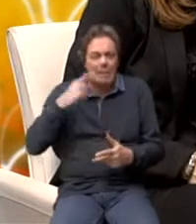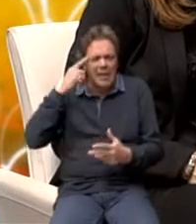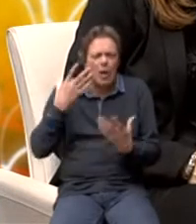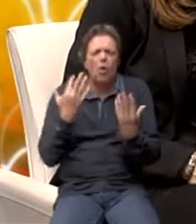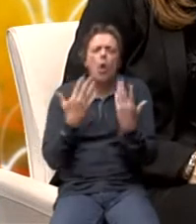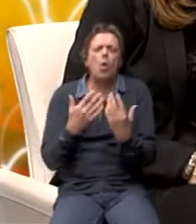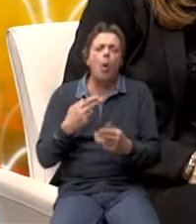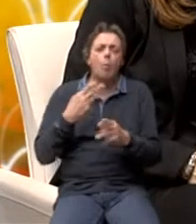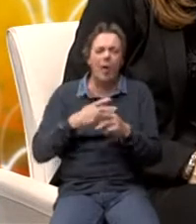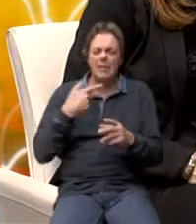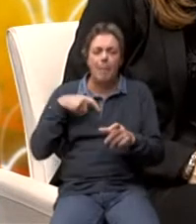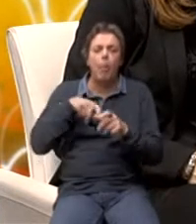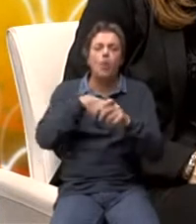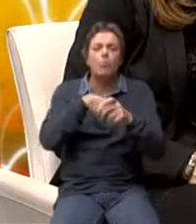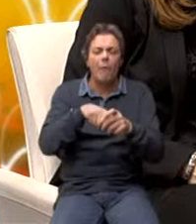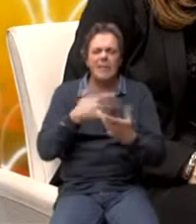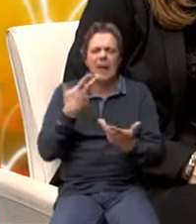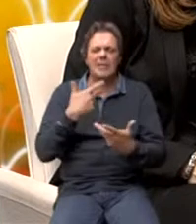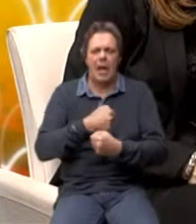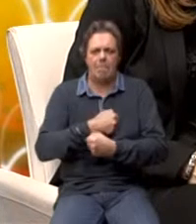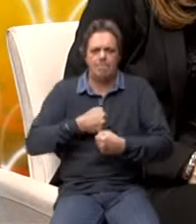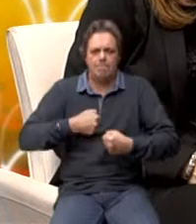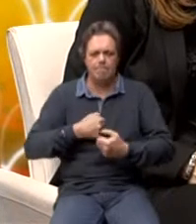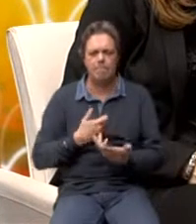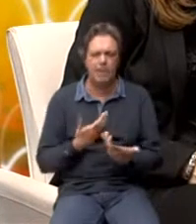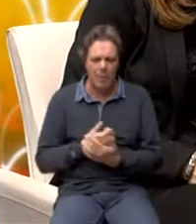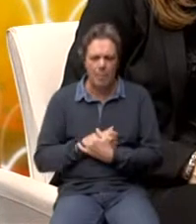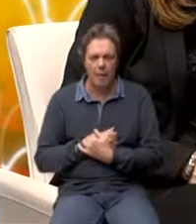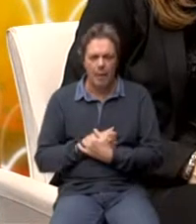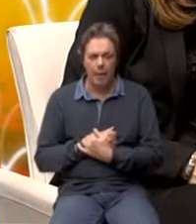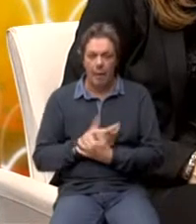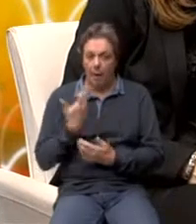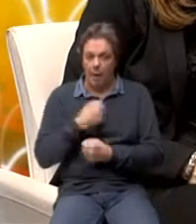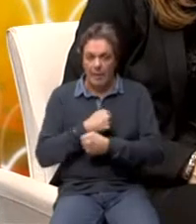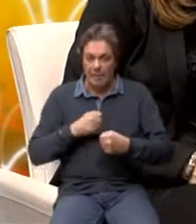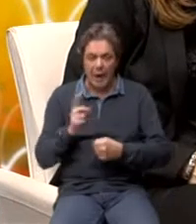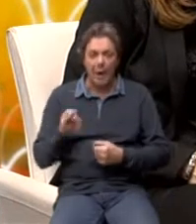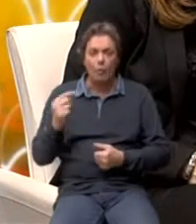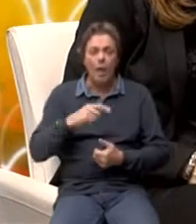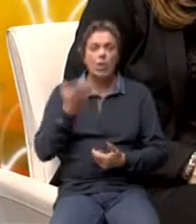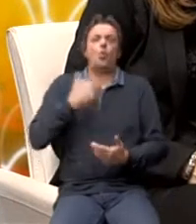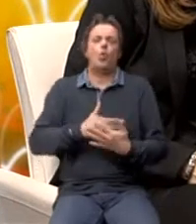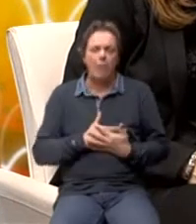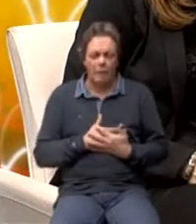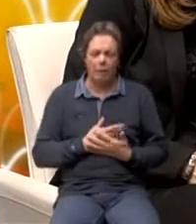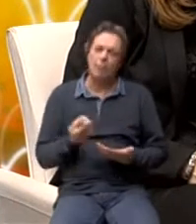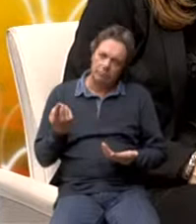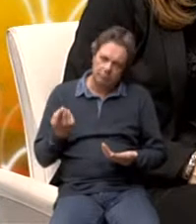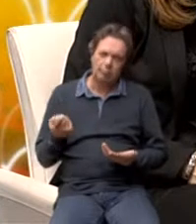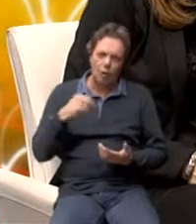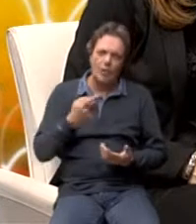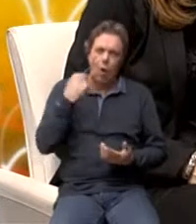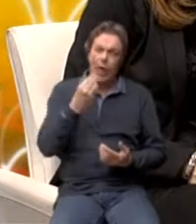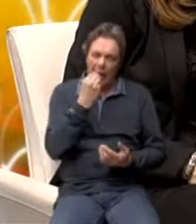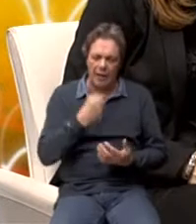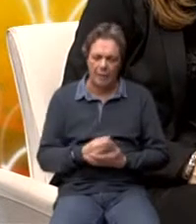ti bolesti koji su povezani sa debljinom, a debljina ne dolazi od ljubavi, nego dolazi od hrane.